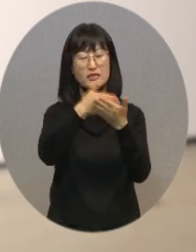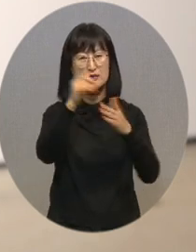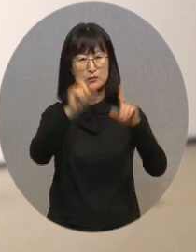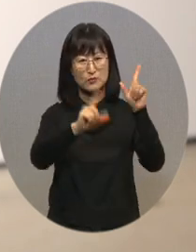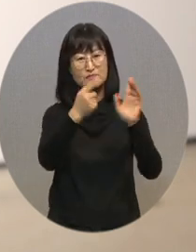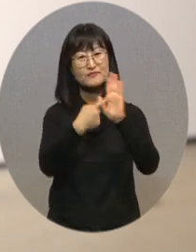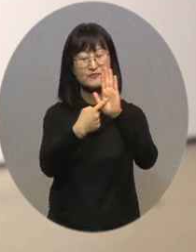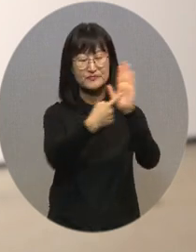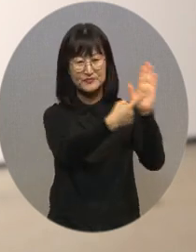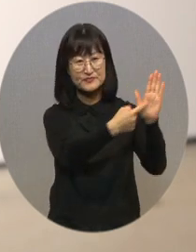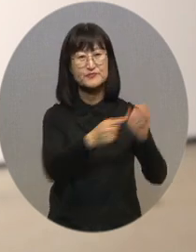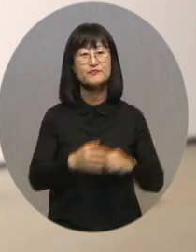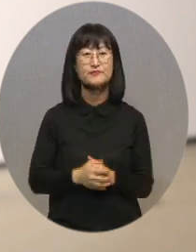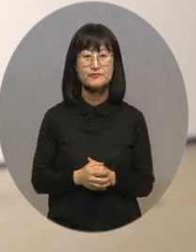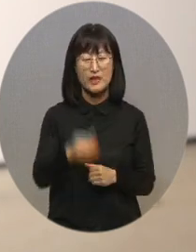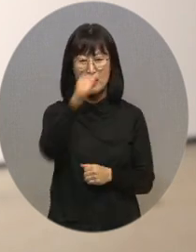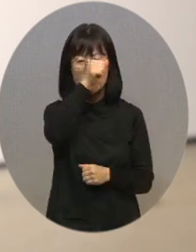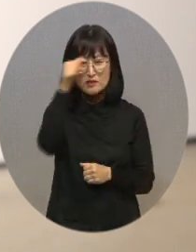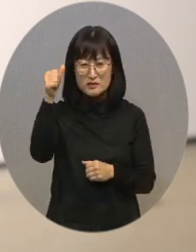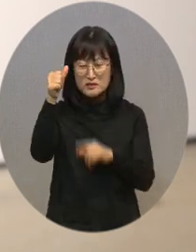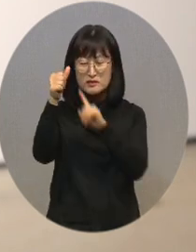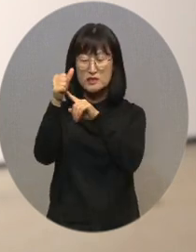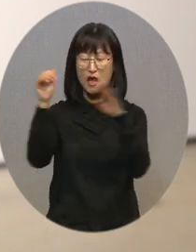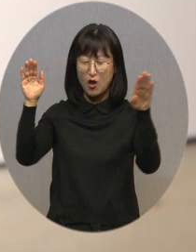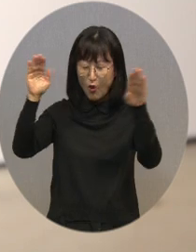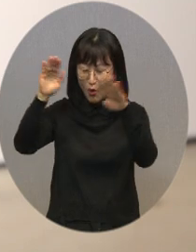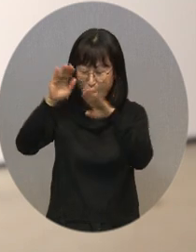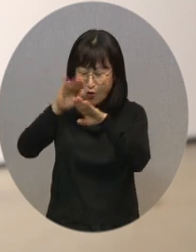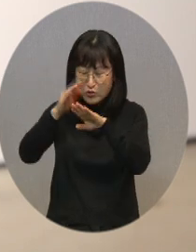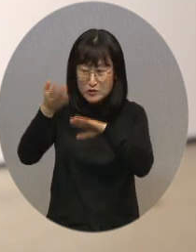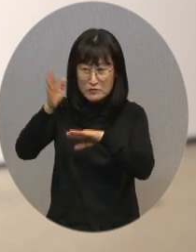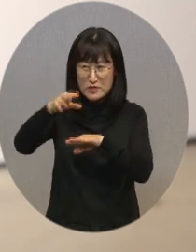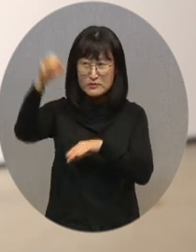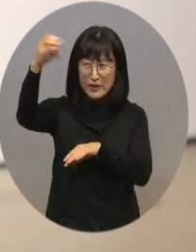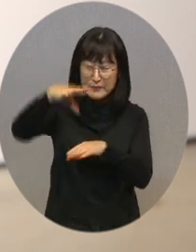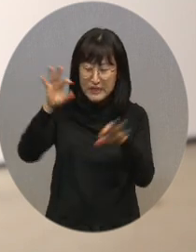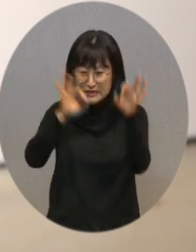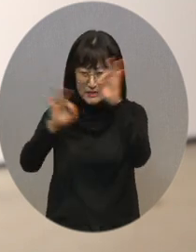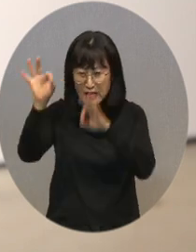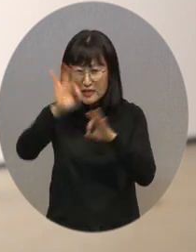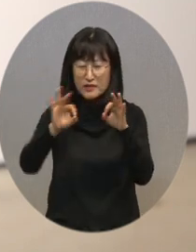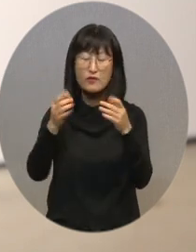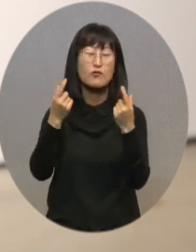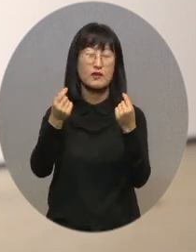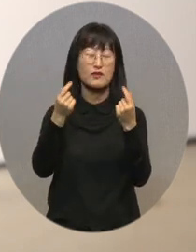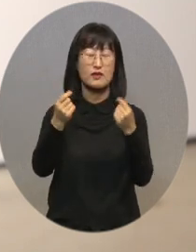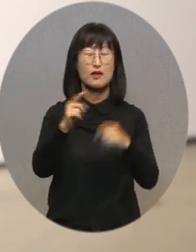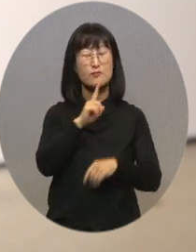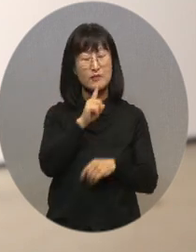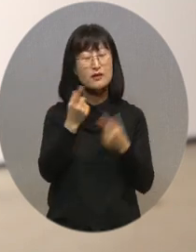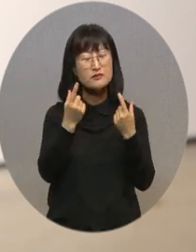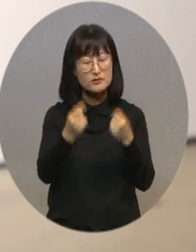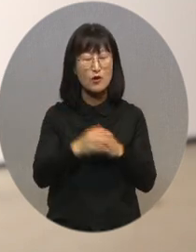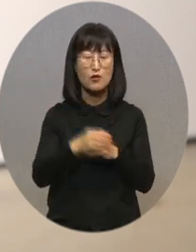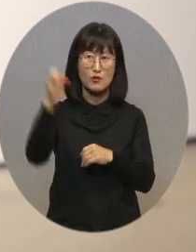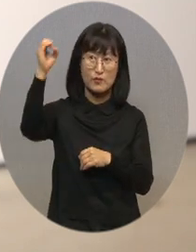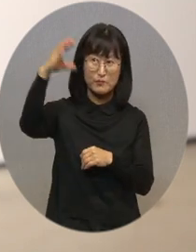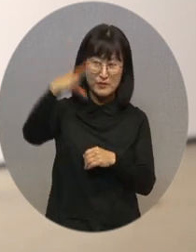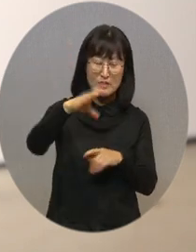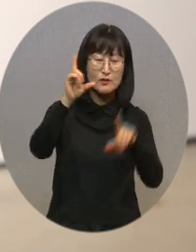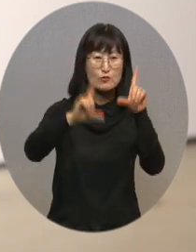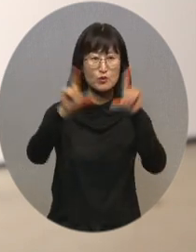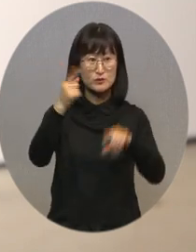조명합니다. 인생은 어둠 속에서 빛을 찾는 과정이라는 말처럼 빛의 궤적을 살펴볼 수 있는 우재길